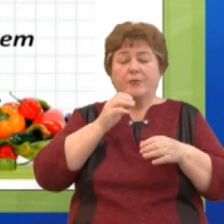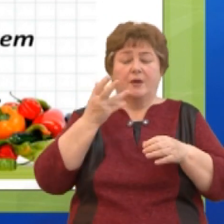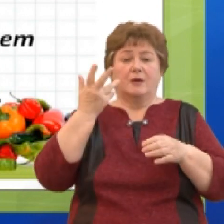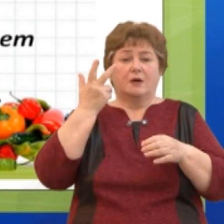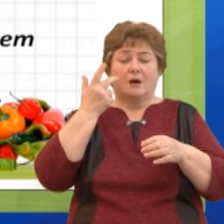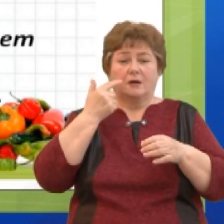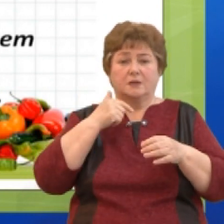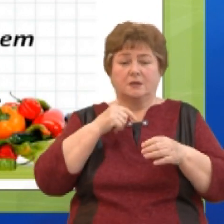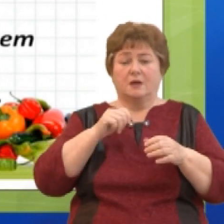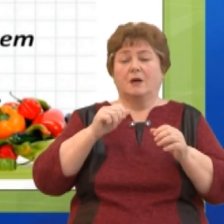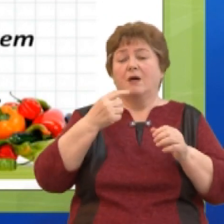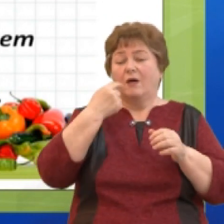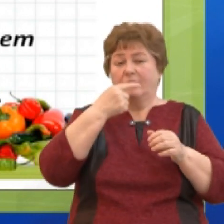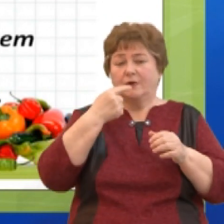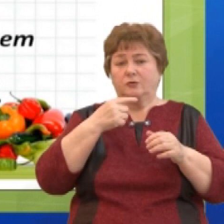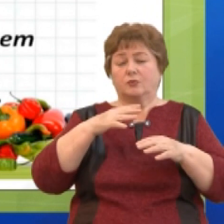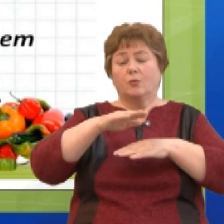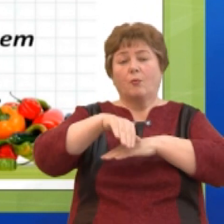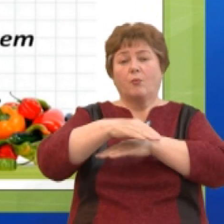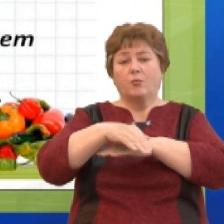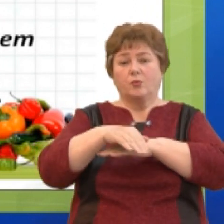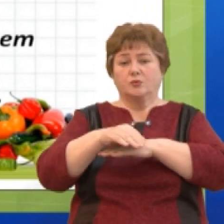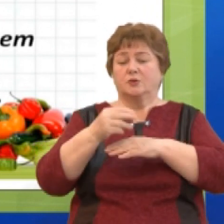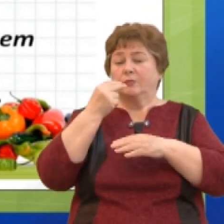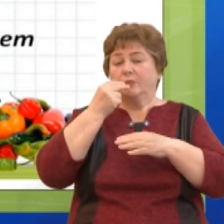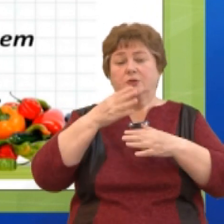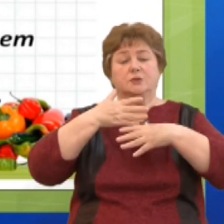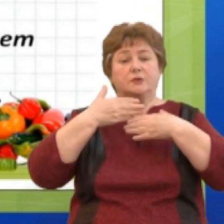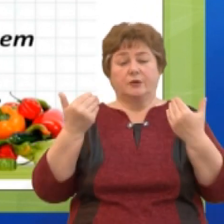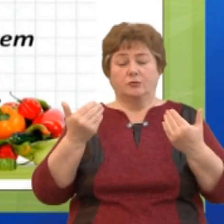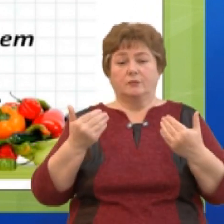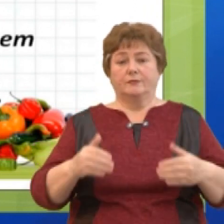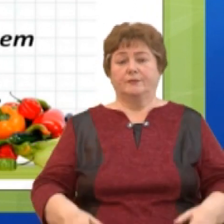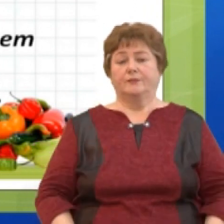тогда, когда во рту уже нет пищи.